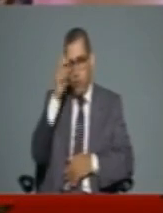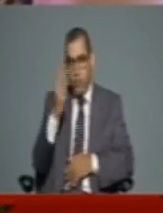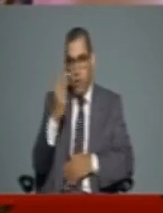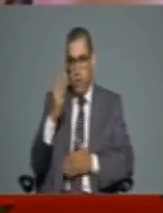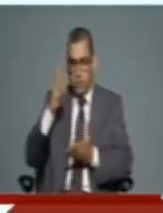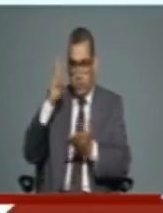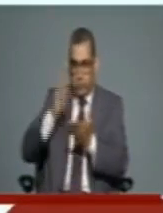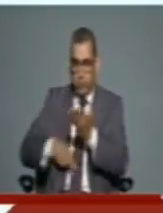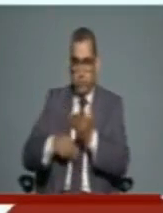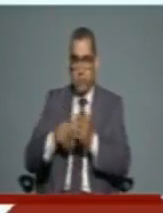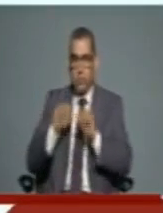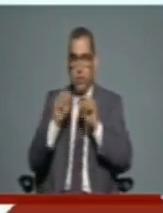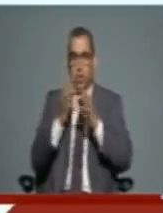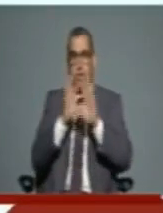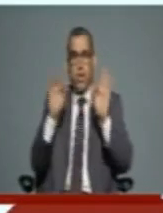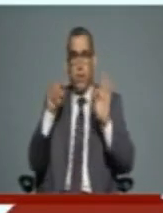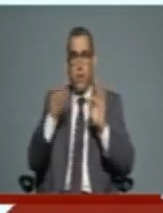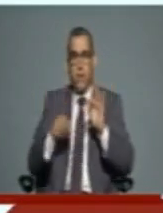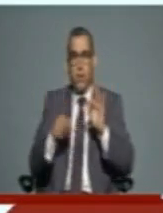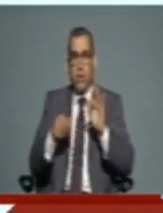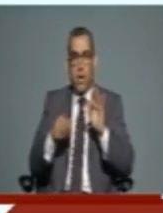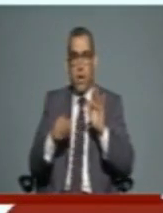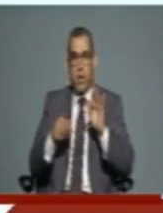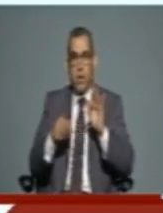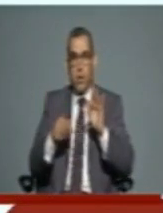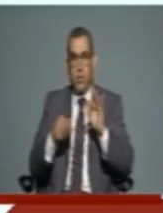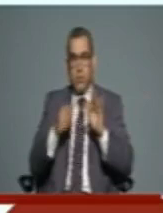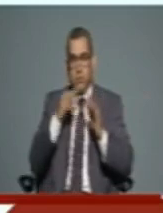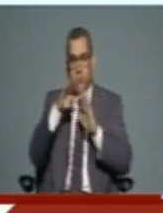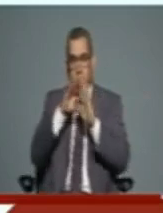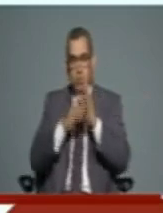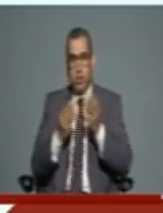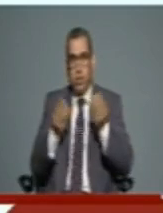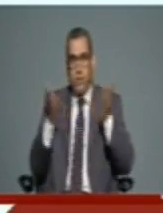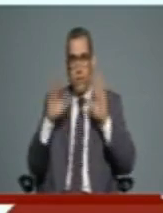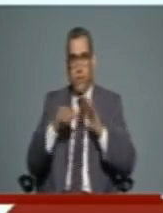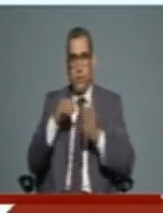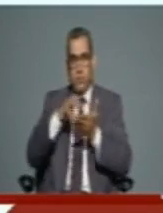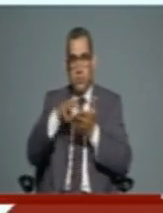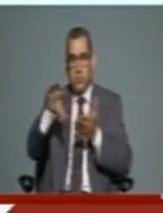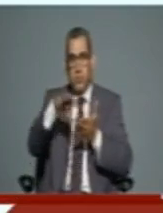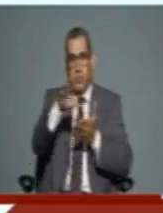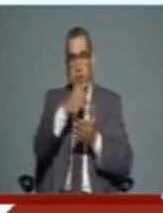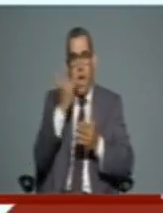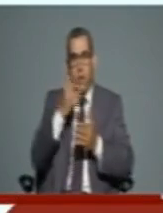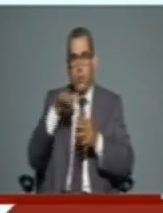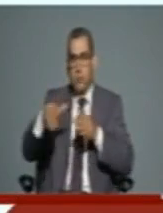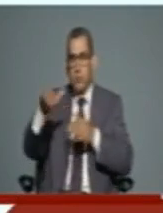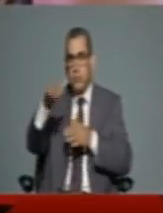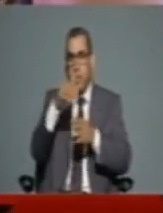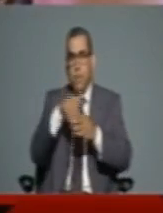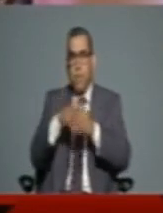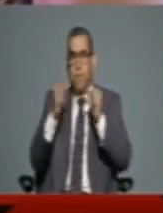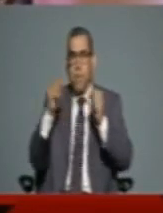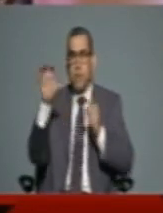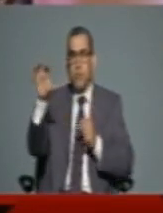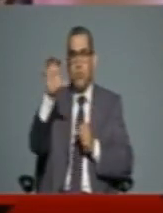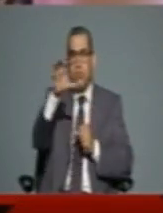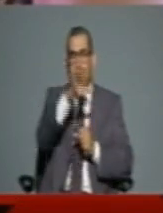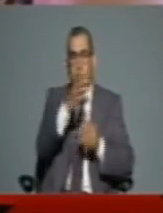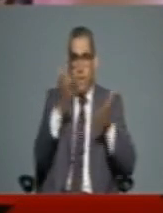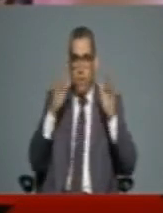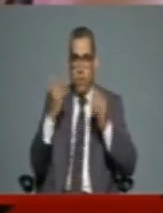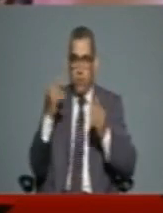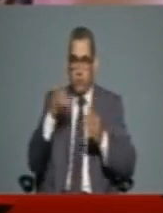التي شملت، هنشوف أمور كثيرة على المناطق اللوجستية والمخازن الاستراتيجية